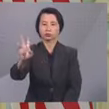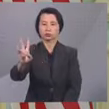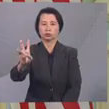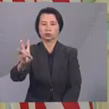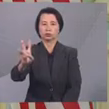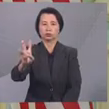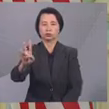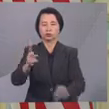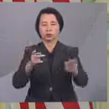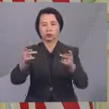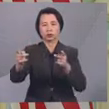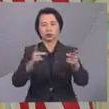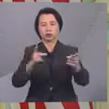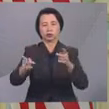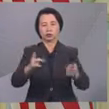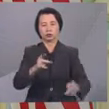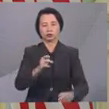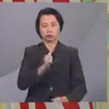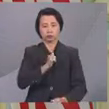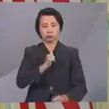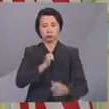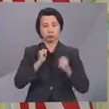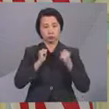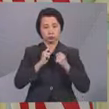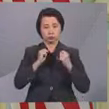33,257 buah kenderaan persendirian,